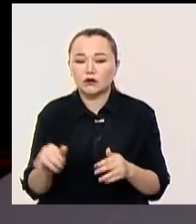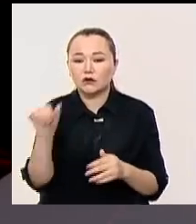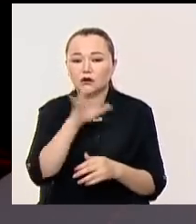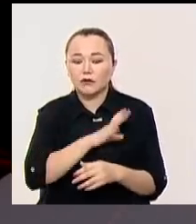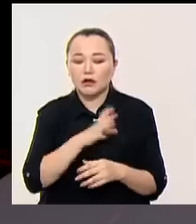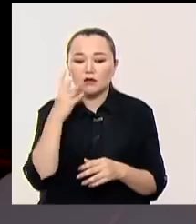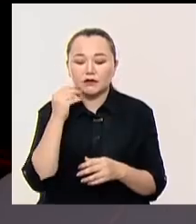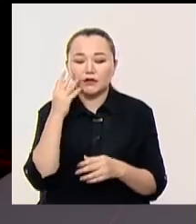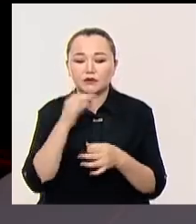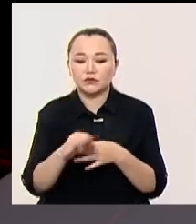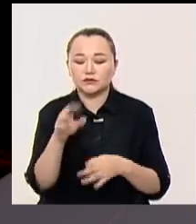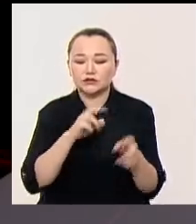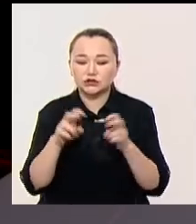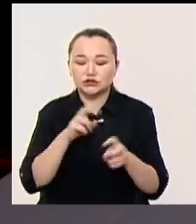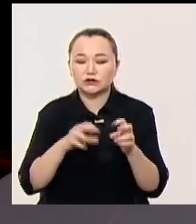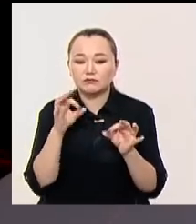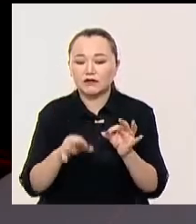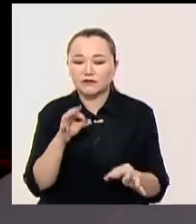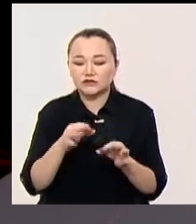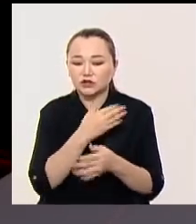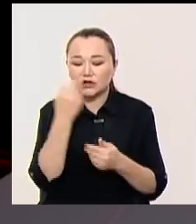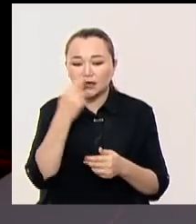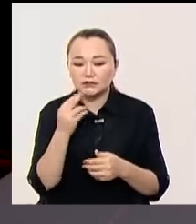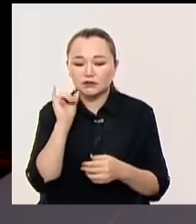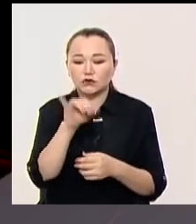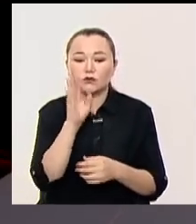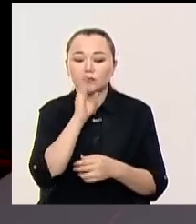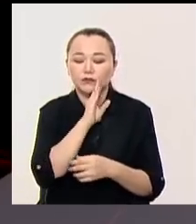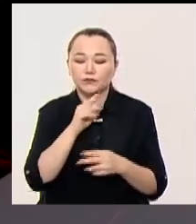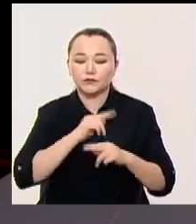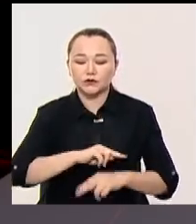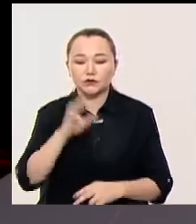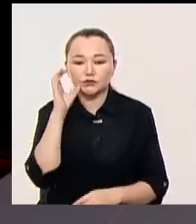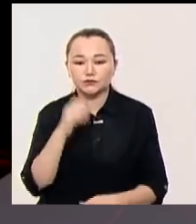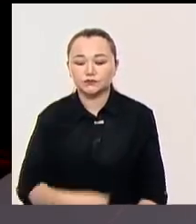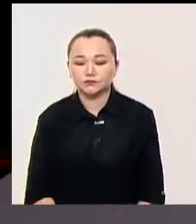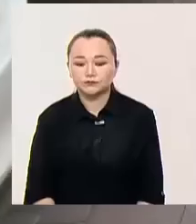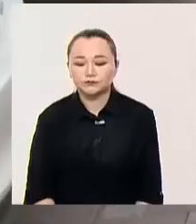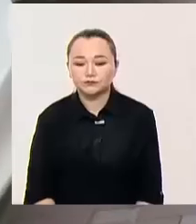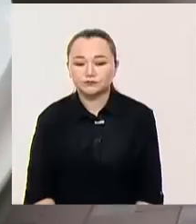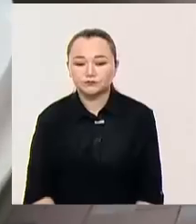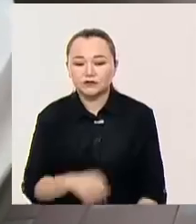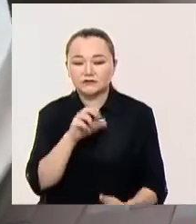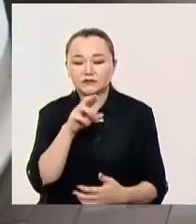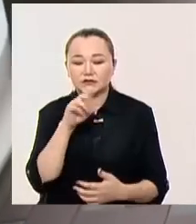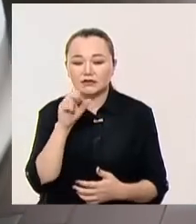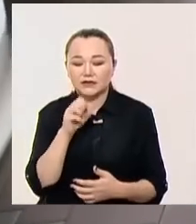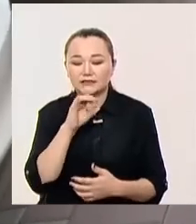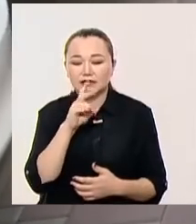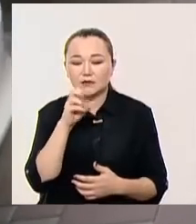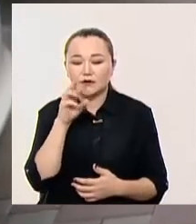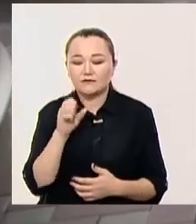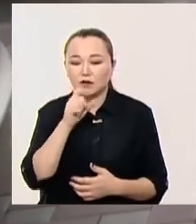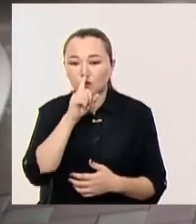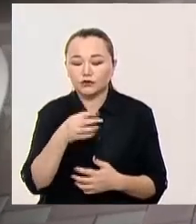мен Алматы облысынан әділдік іздеп таппай Астанаға барған ананы әріптесін тыңдап қайтты. Светлана Еслямова бір жарым